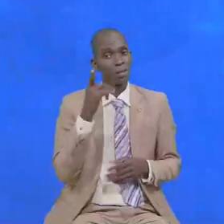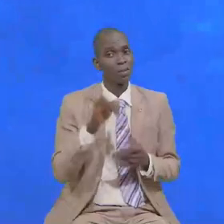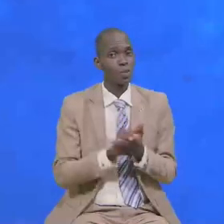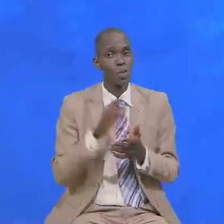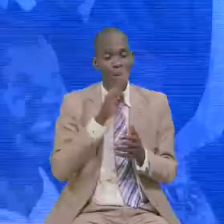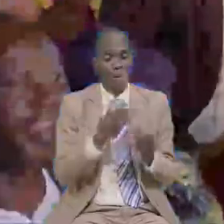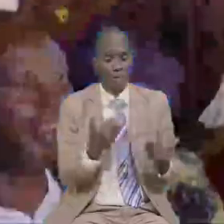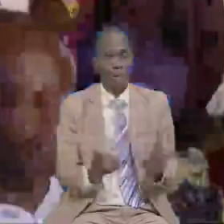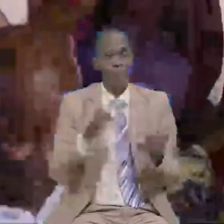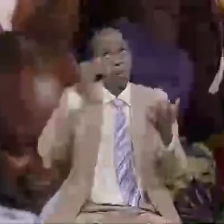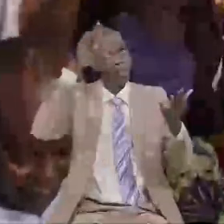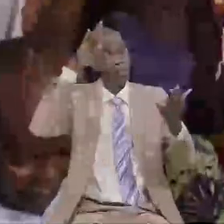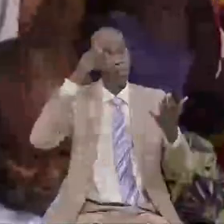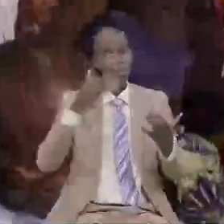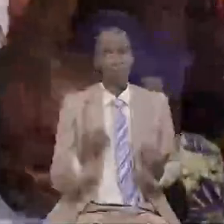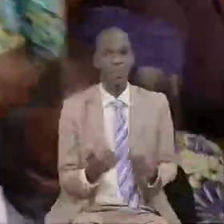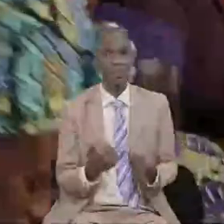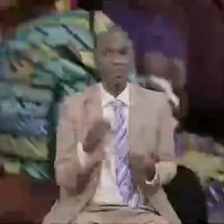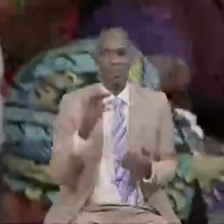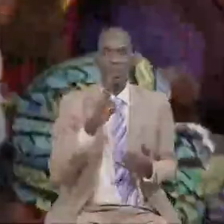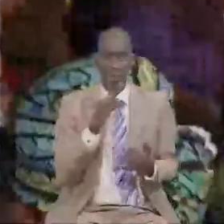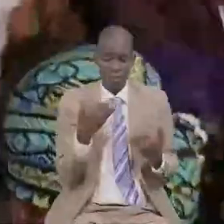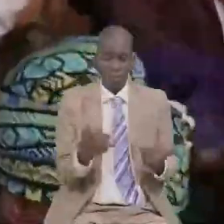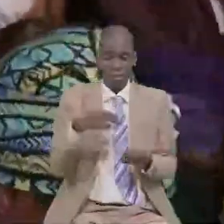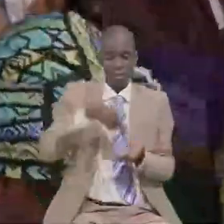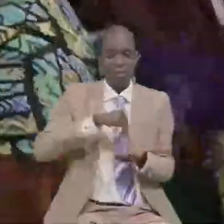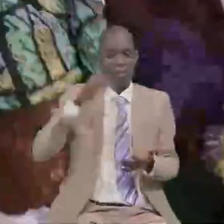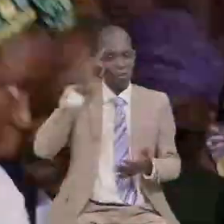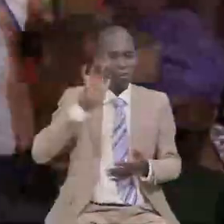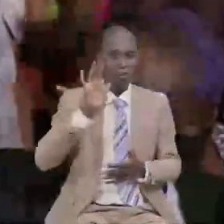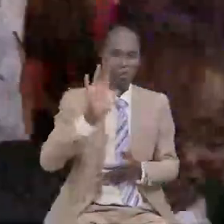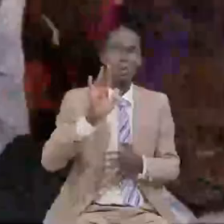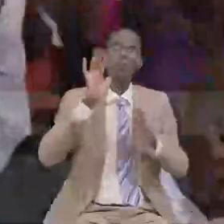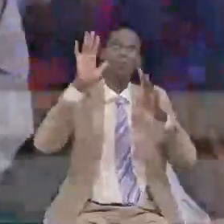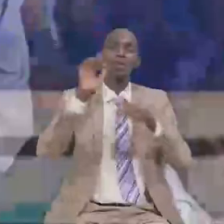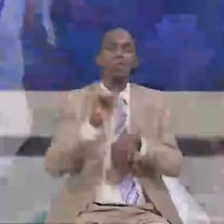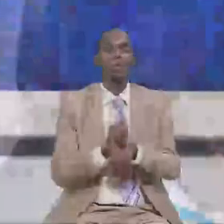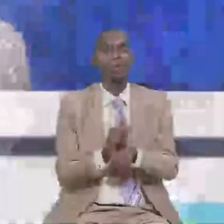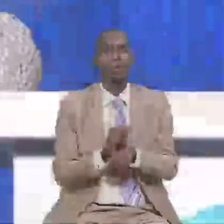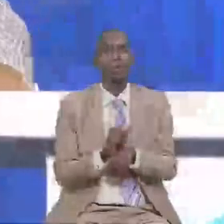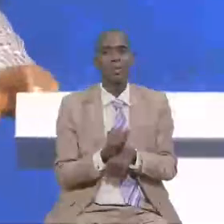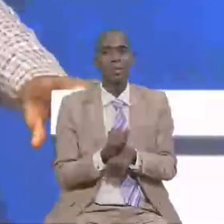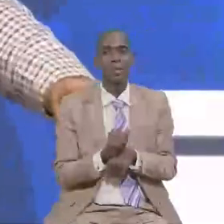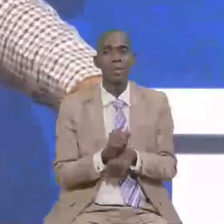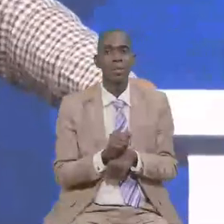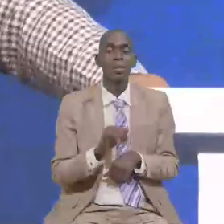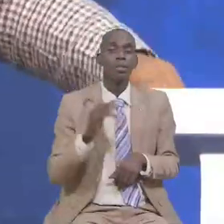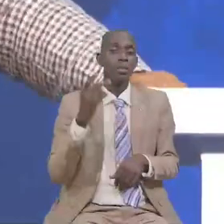Je vois que vous êtes vraiment dans l'attente. Déjà, vous tenez debout pour votre miracle.